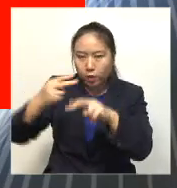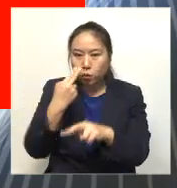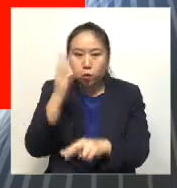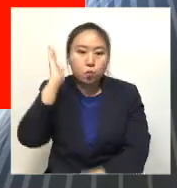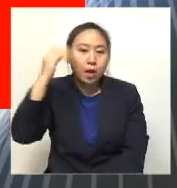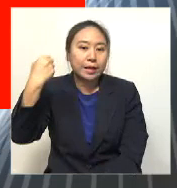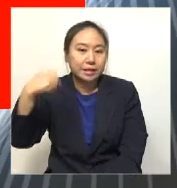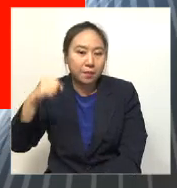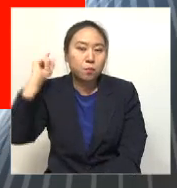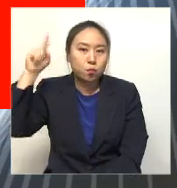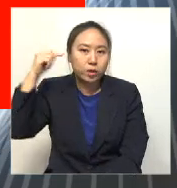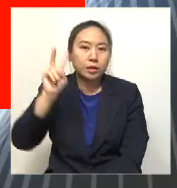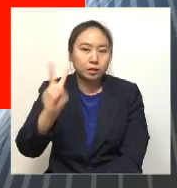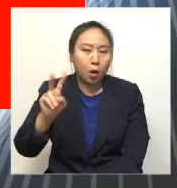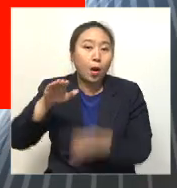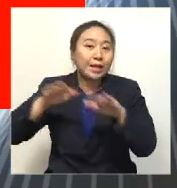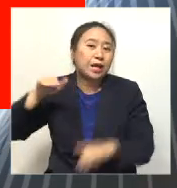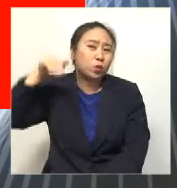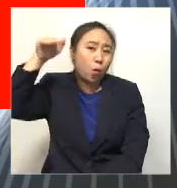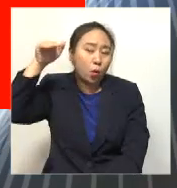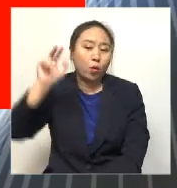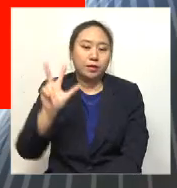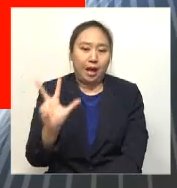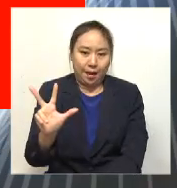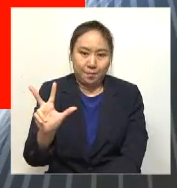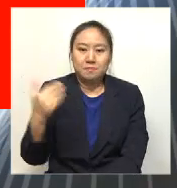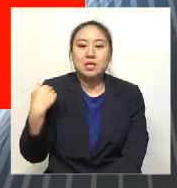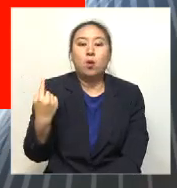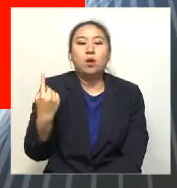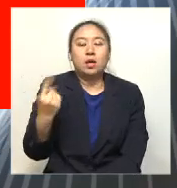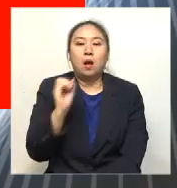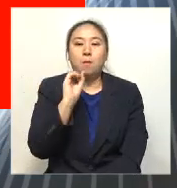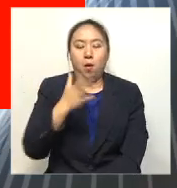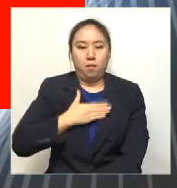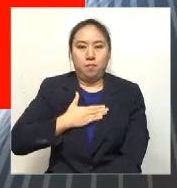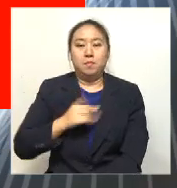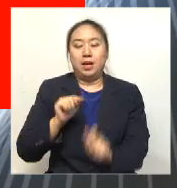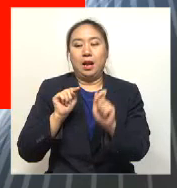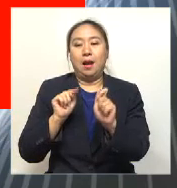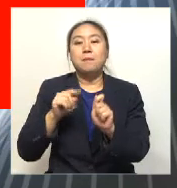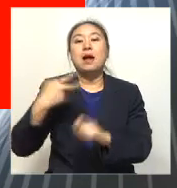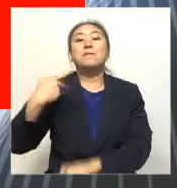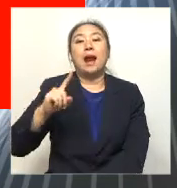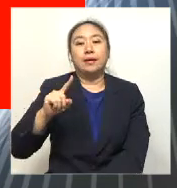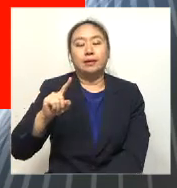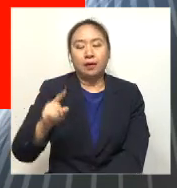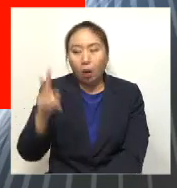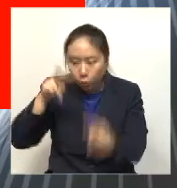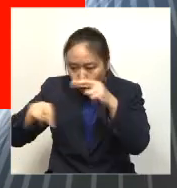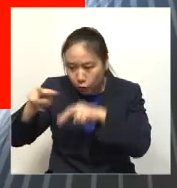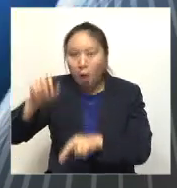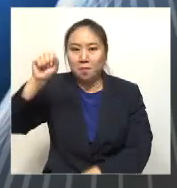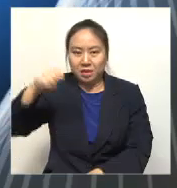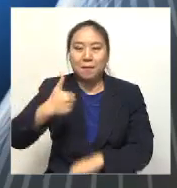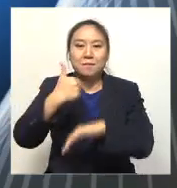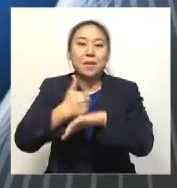ชาย10คนหญิง2คนเด็กโต3คนและมี1คนอ้างตัวว่าเป็นปลัดอำเภอภายหลังตรวจสอบพบว่าเป็นปลัดอำเ